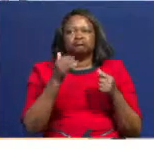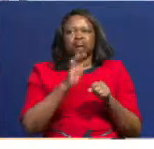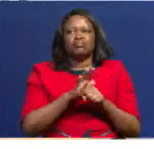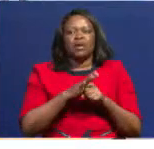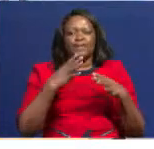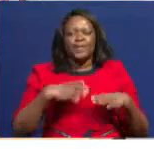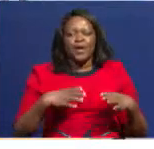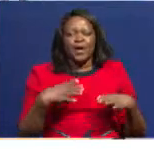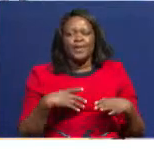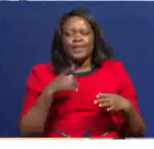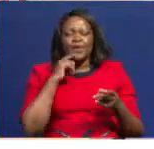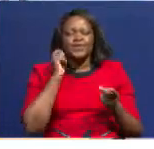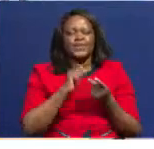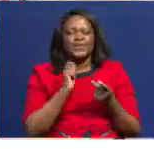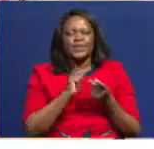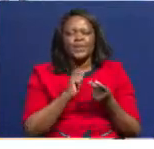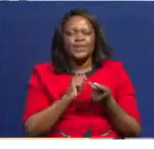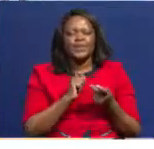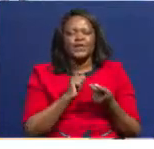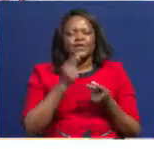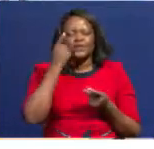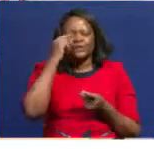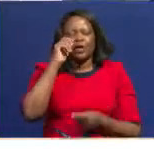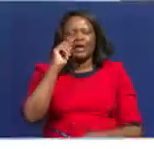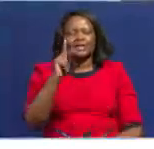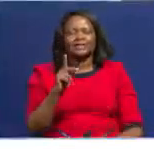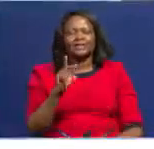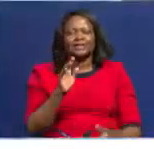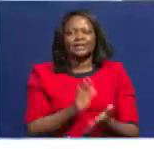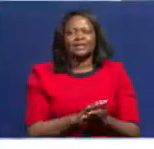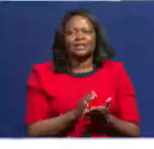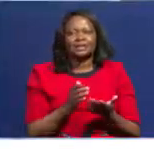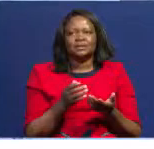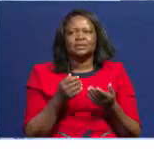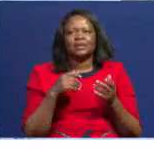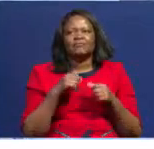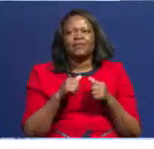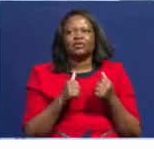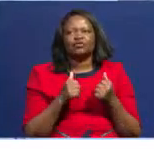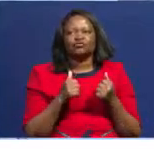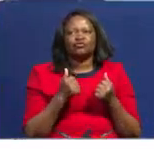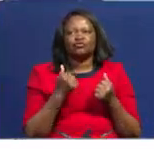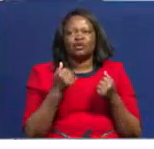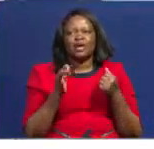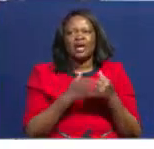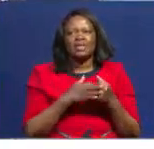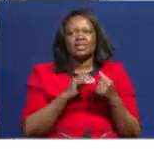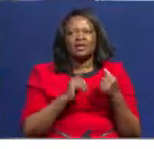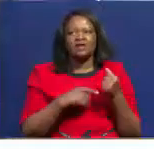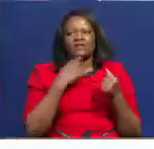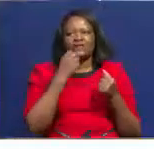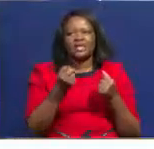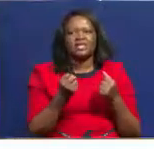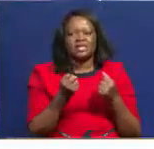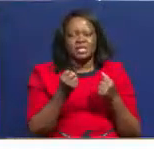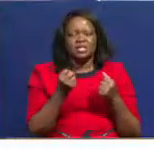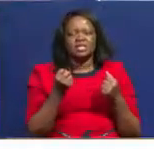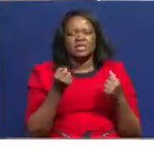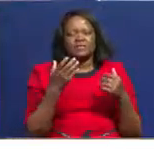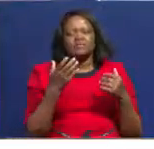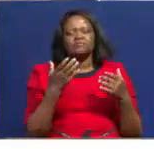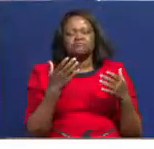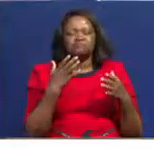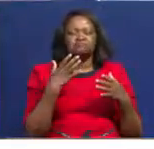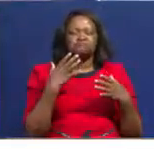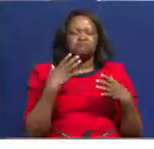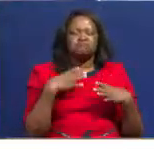4,135 wamefanyiwa vipimo na shirika la ADAC na kuwafikia wadau 8,500 katika michezo ama